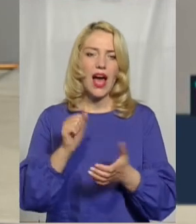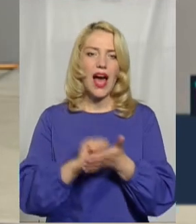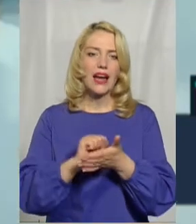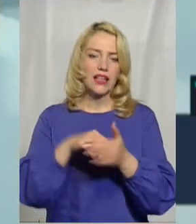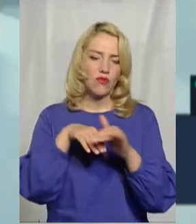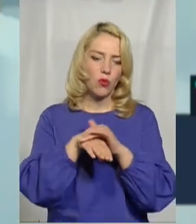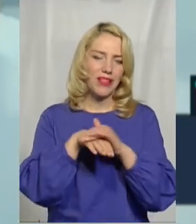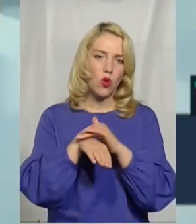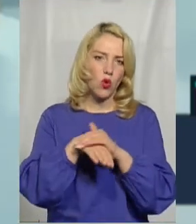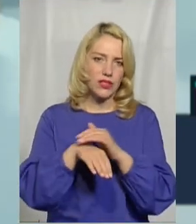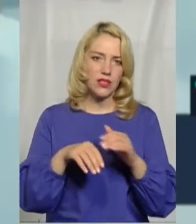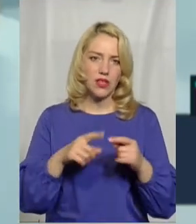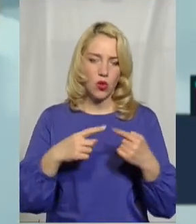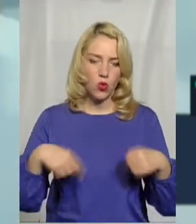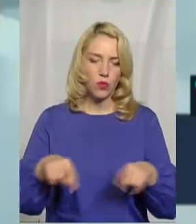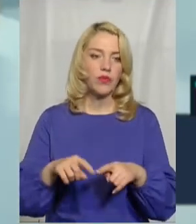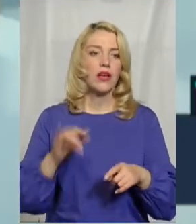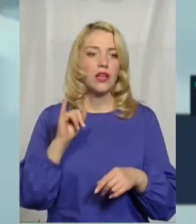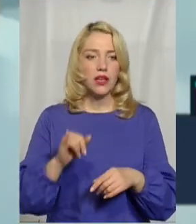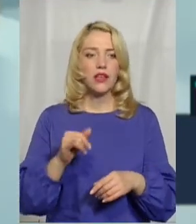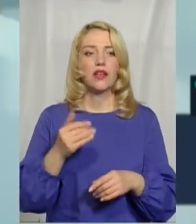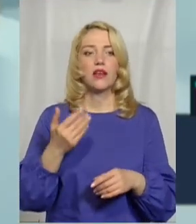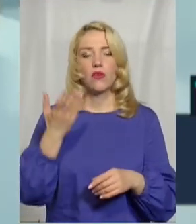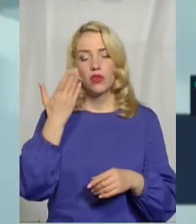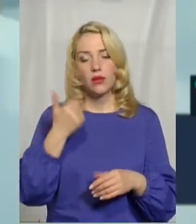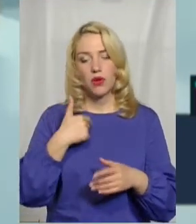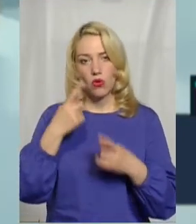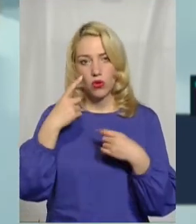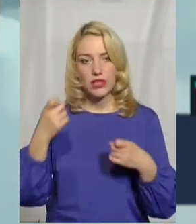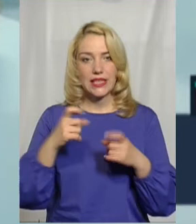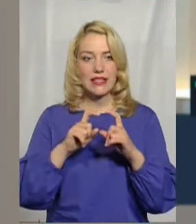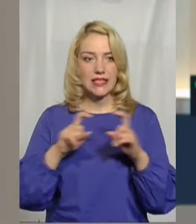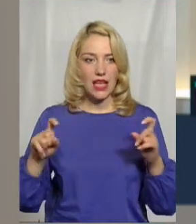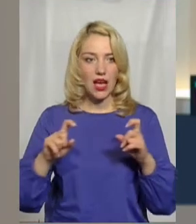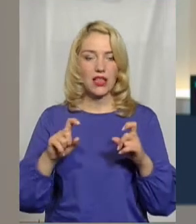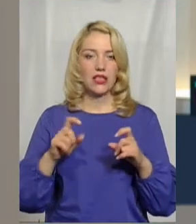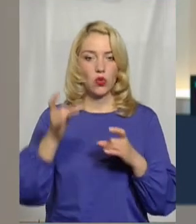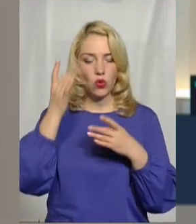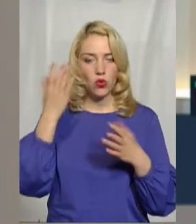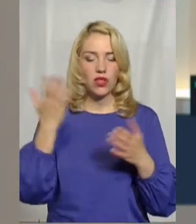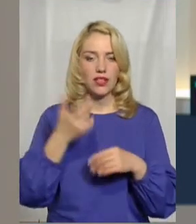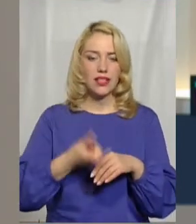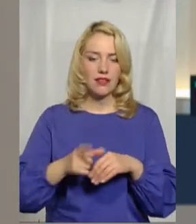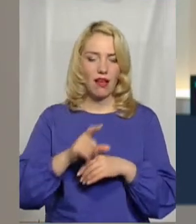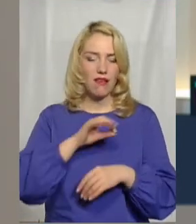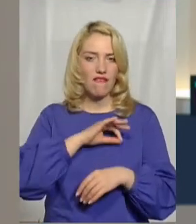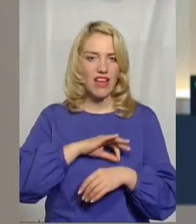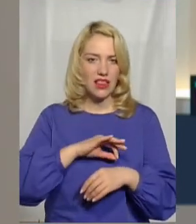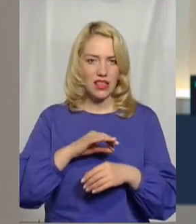чи іншої установи. Коли ми оголосили огляд в закладах культури, який дуже ефективно і пройшов, ми